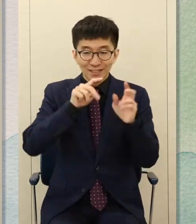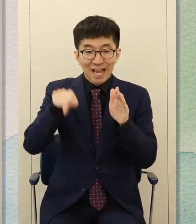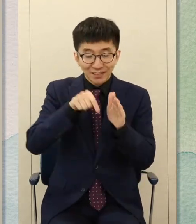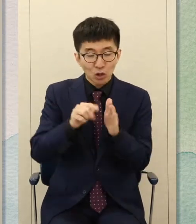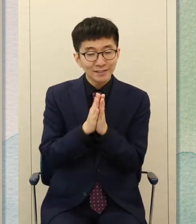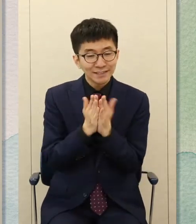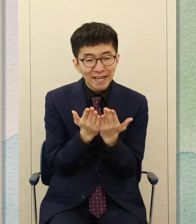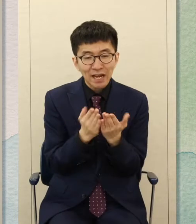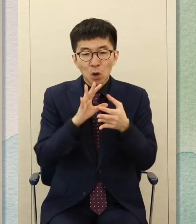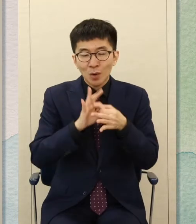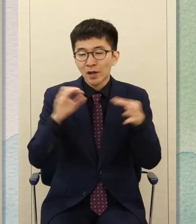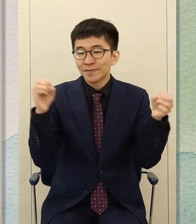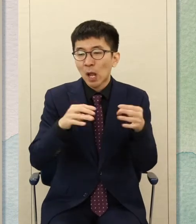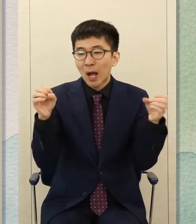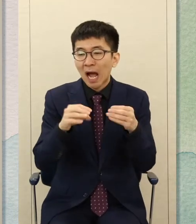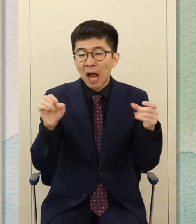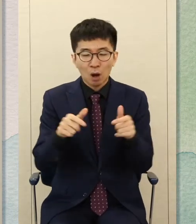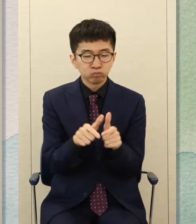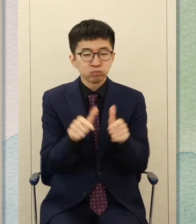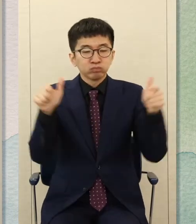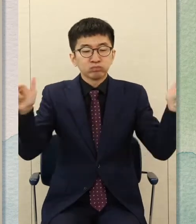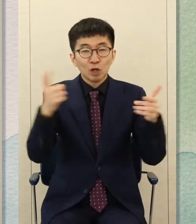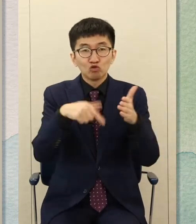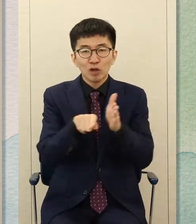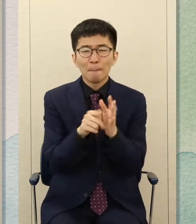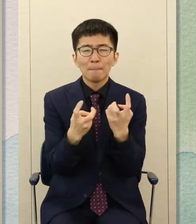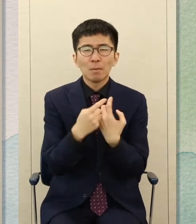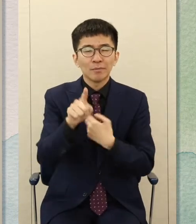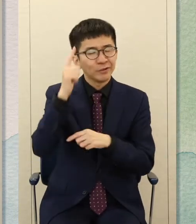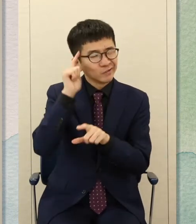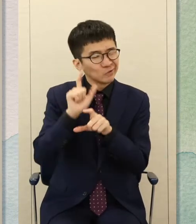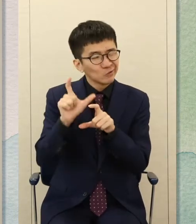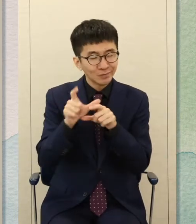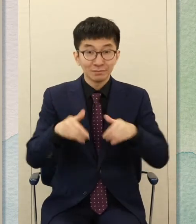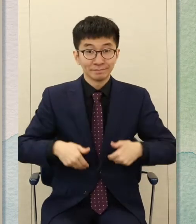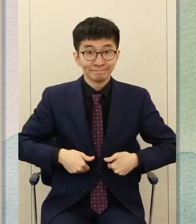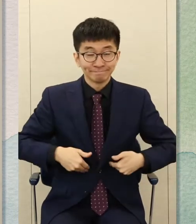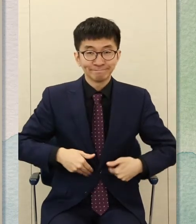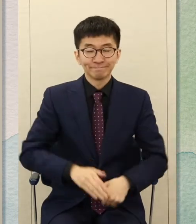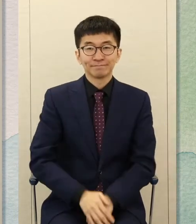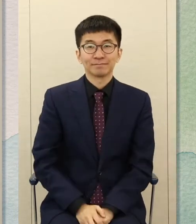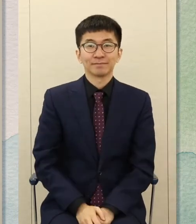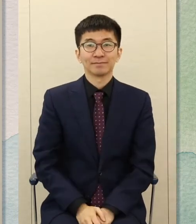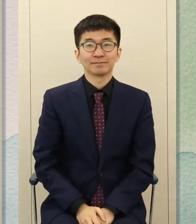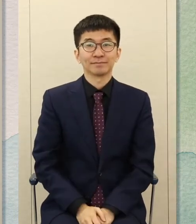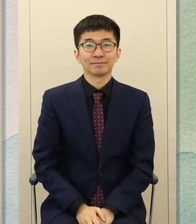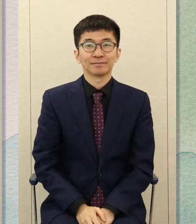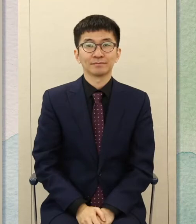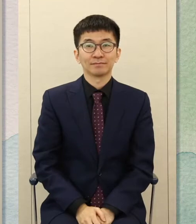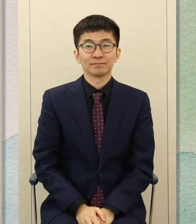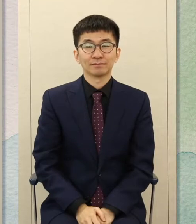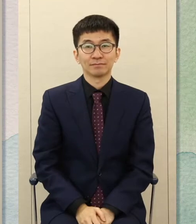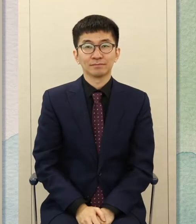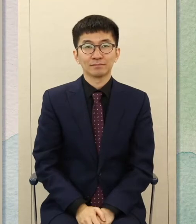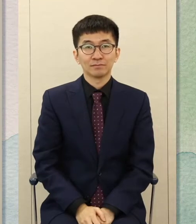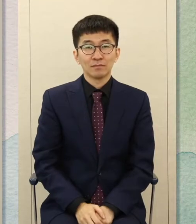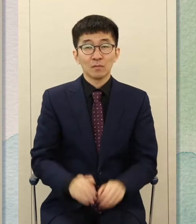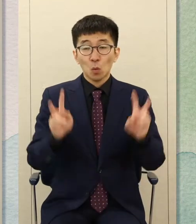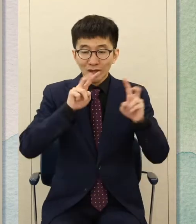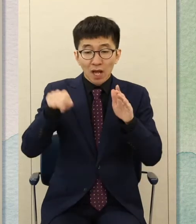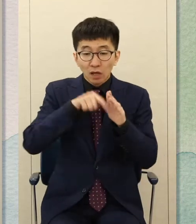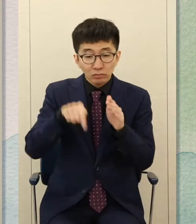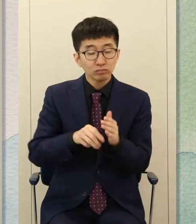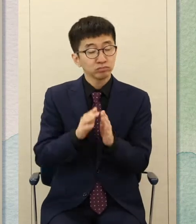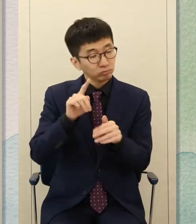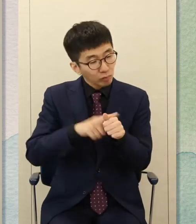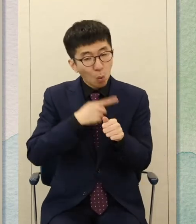대화를 어떻게 늘릴 것인가, 이런 고민을 저희가 똑같이 하게 되는 거죠. 예. 직장 내에서 자연스럽게 책 이야기를 할 수